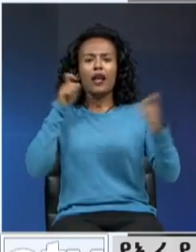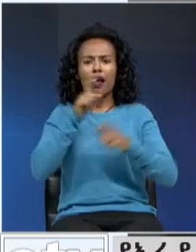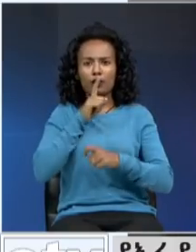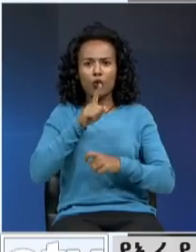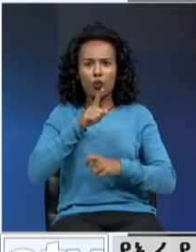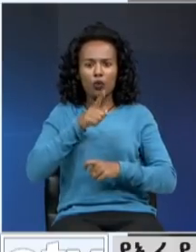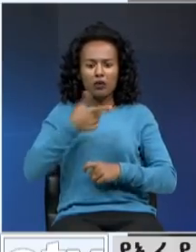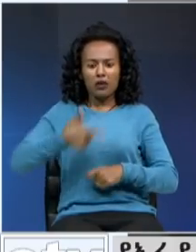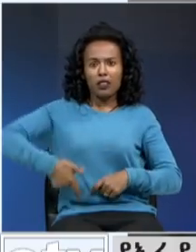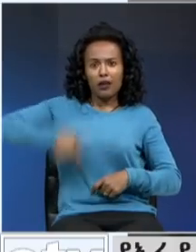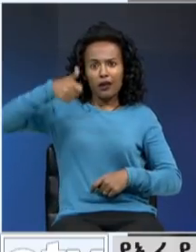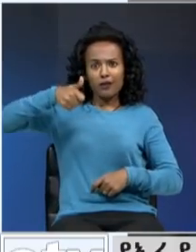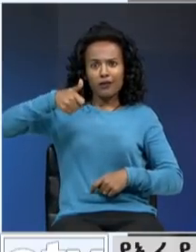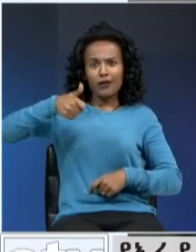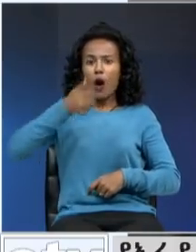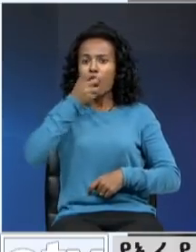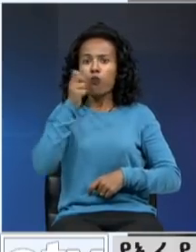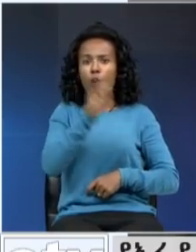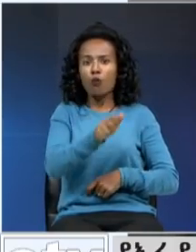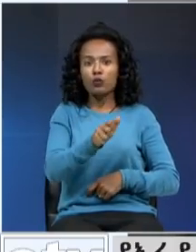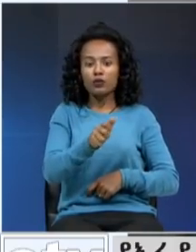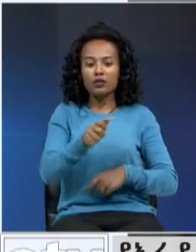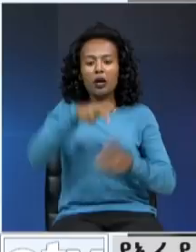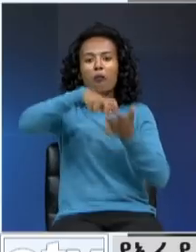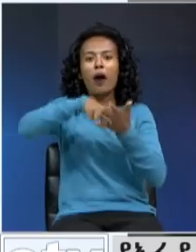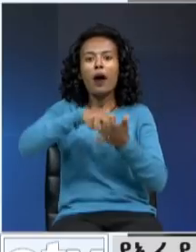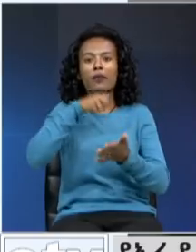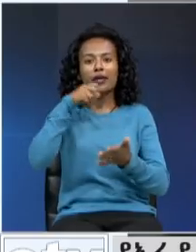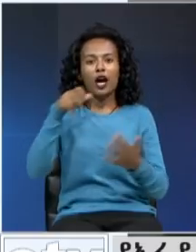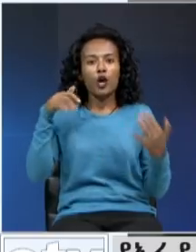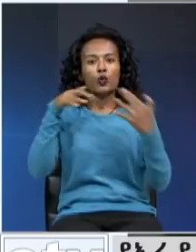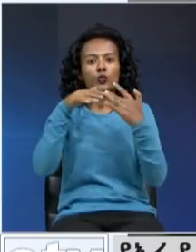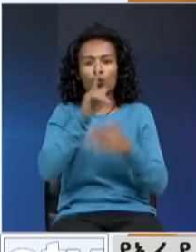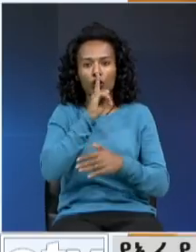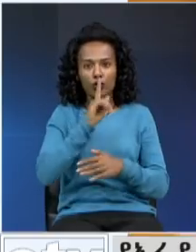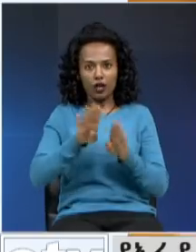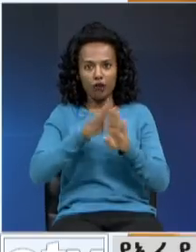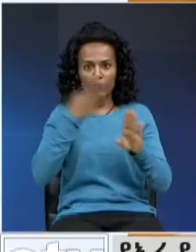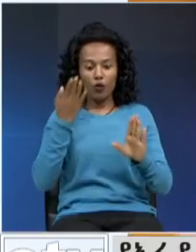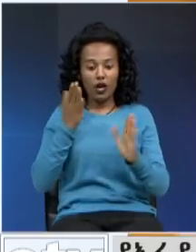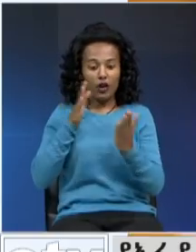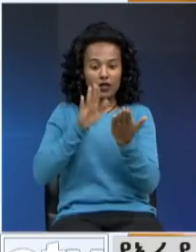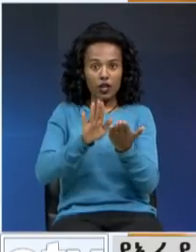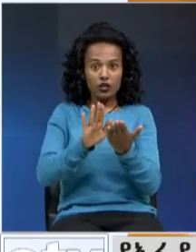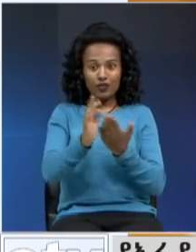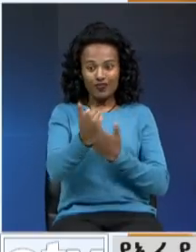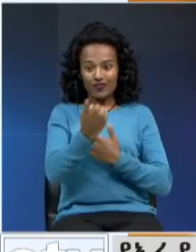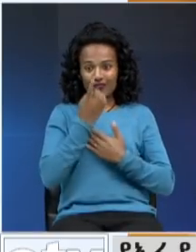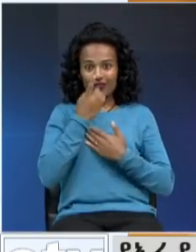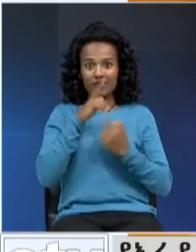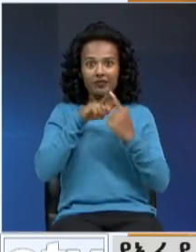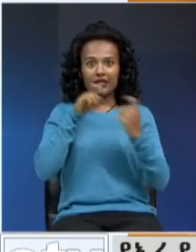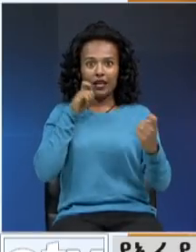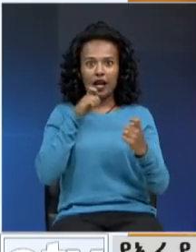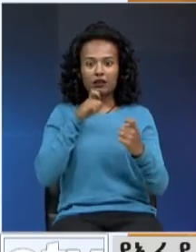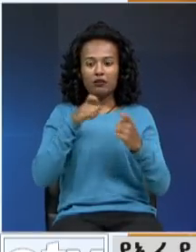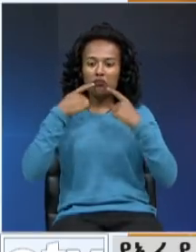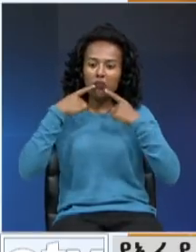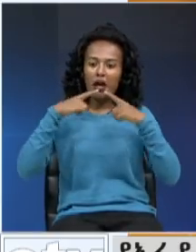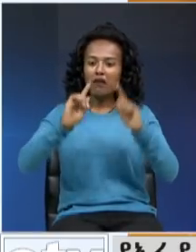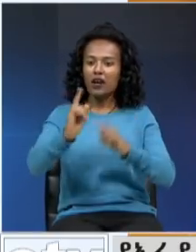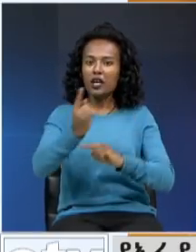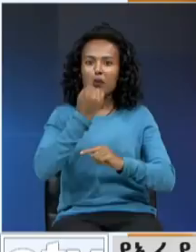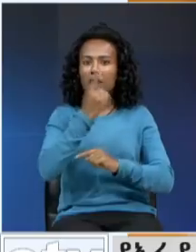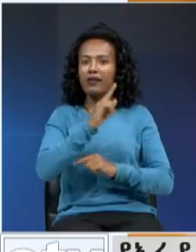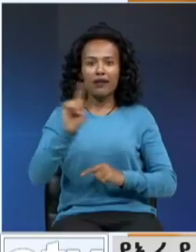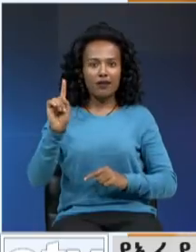ጥይትና ቦምብ የማያንበረክከውን ጦርነት ነው የከፈተብን። ከፊታችን የተደቀነው ጠላት በገሃድ የሚመጣ